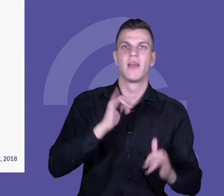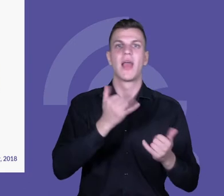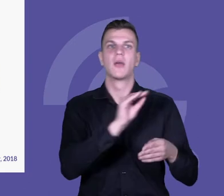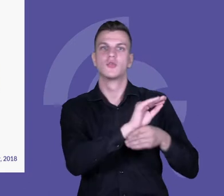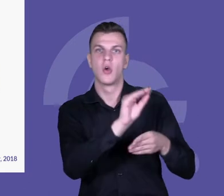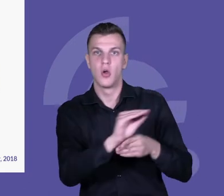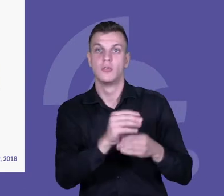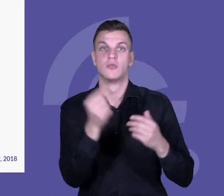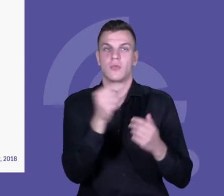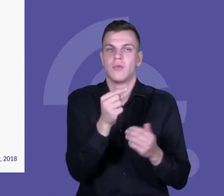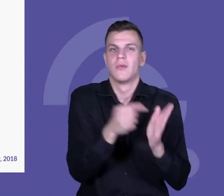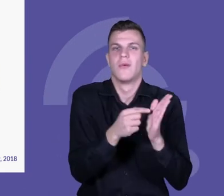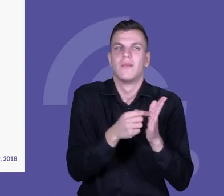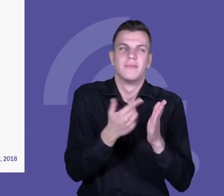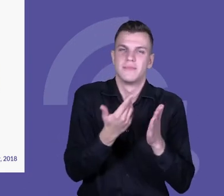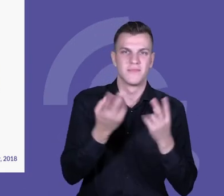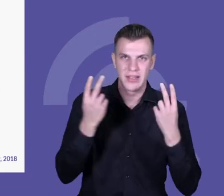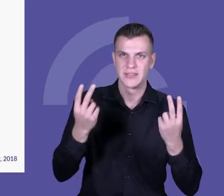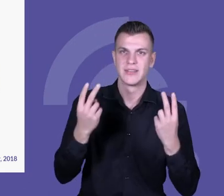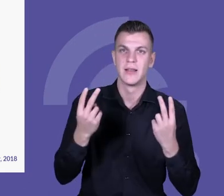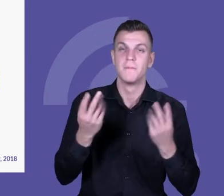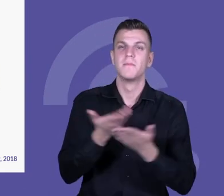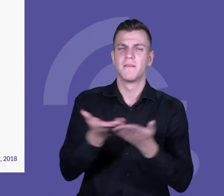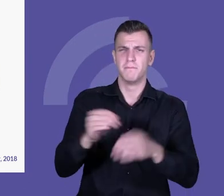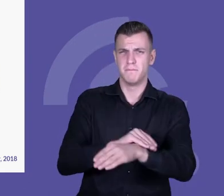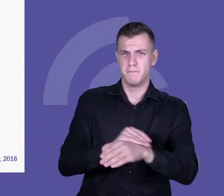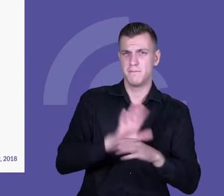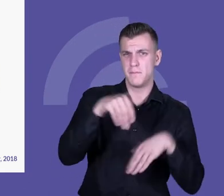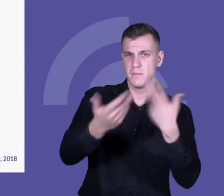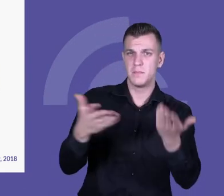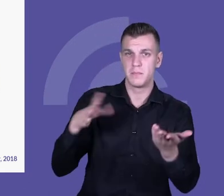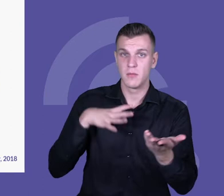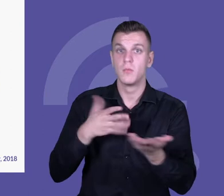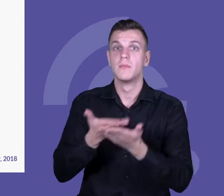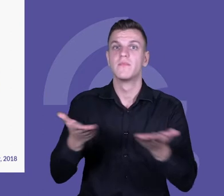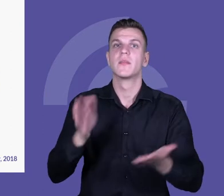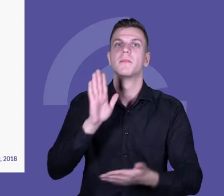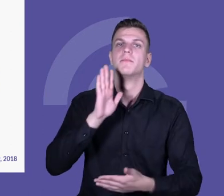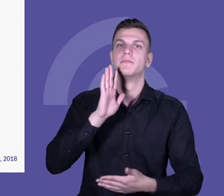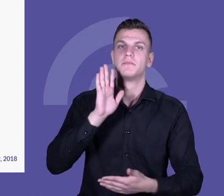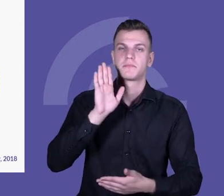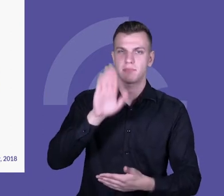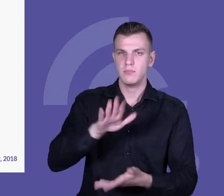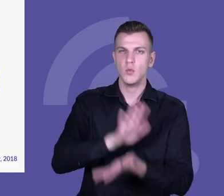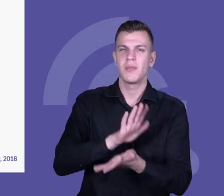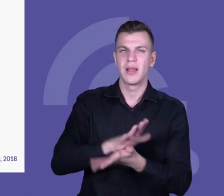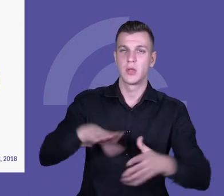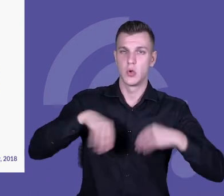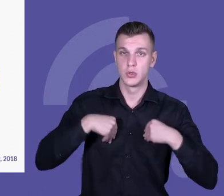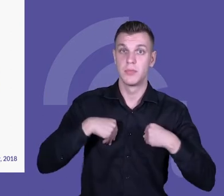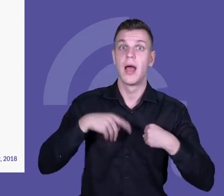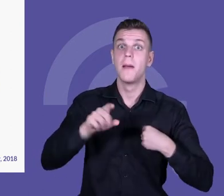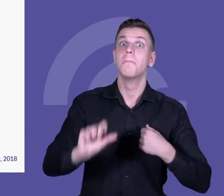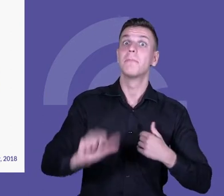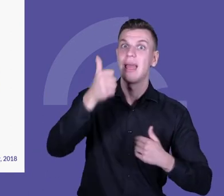ważne elementy. I Państwo w materiałach otrzymaliście pierwszą z takiej serii publikacji, która w najbliższych dniach będzie wychodziła,